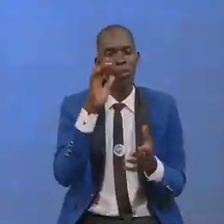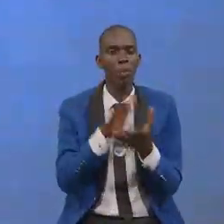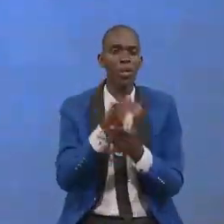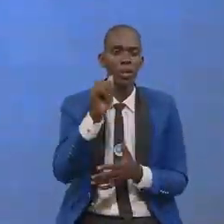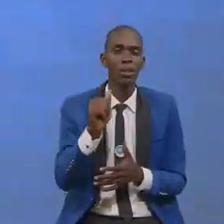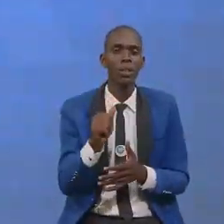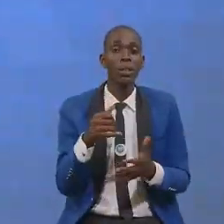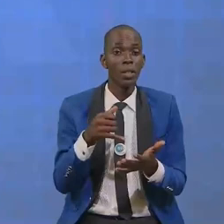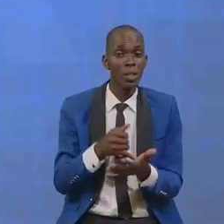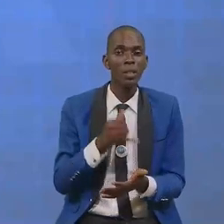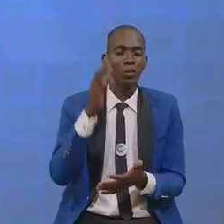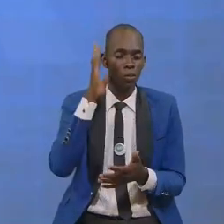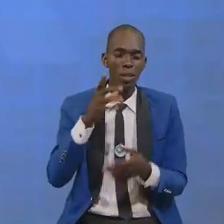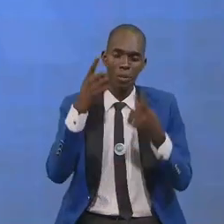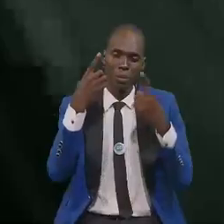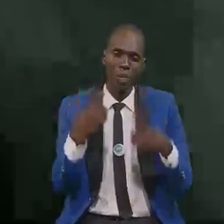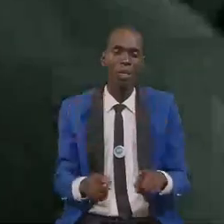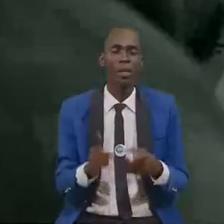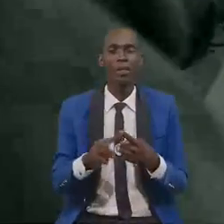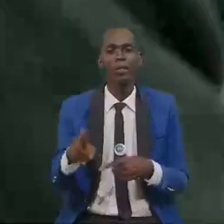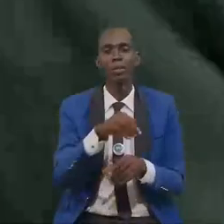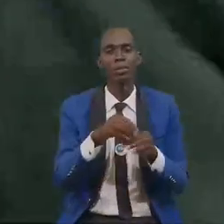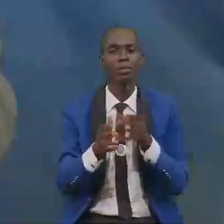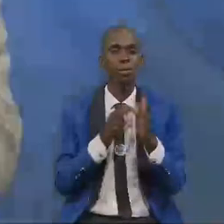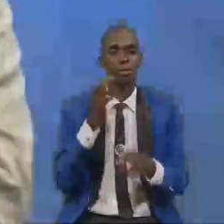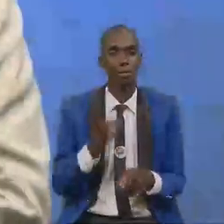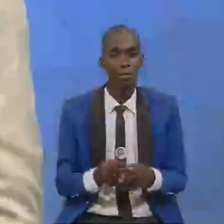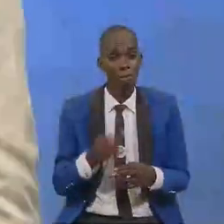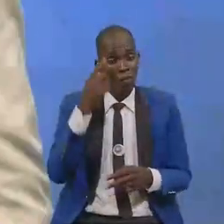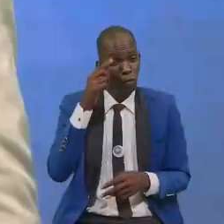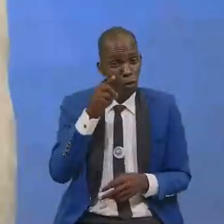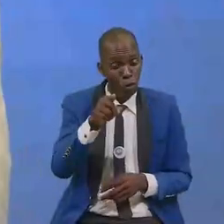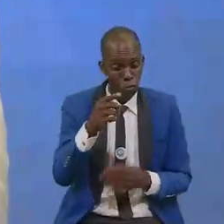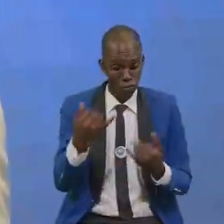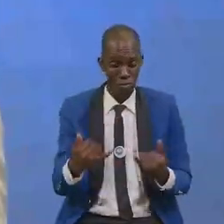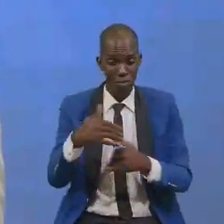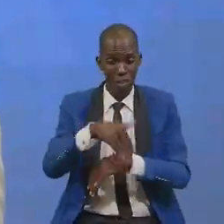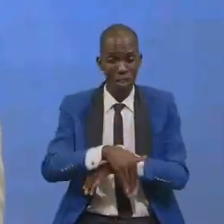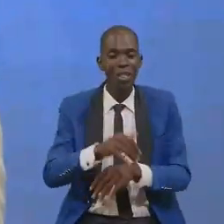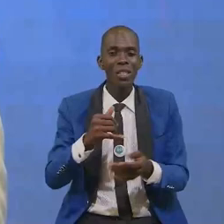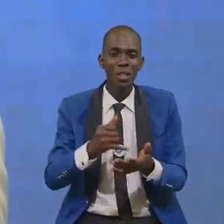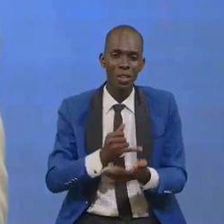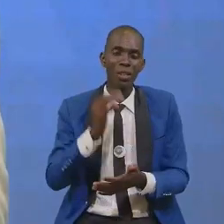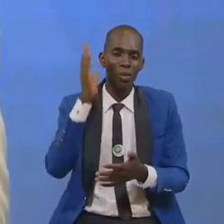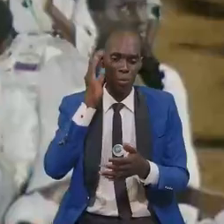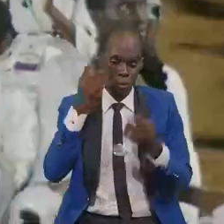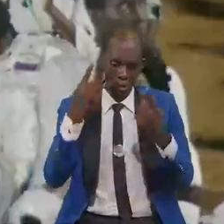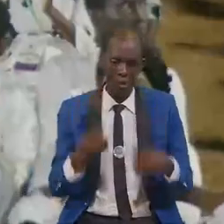ce sera fait j'ai dit pour toi ce soir ce sera fait